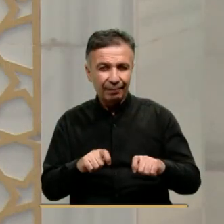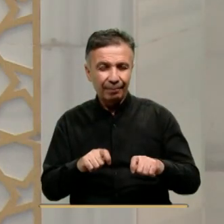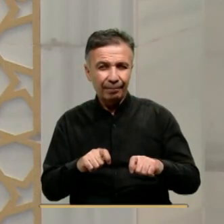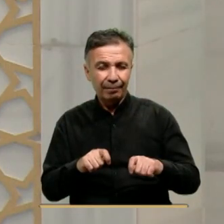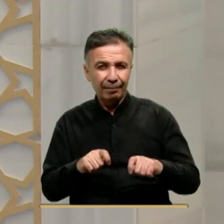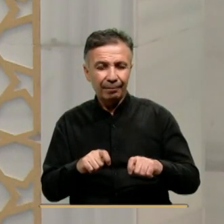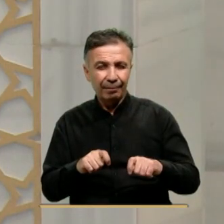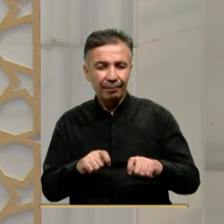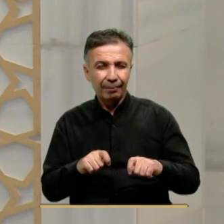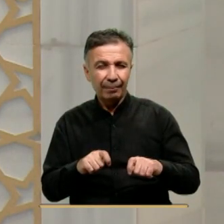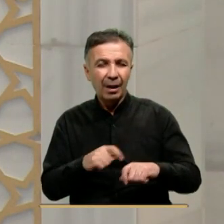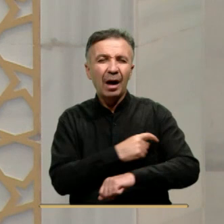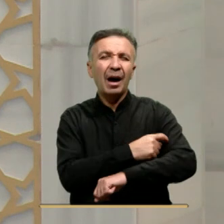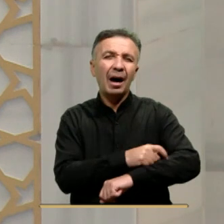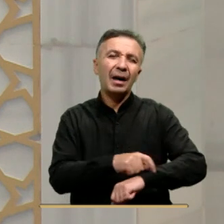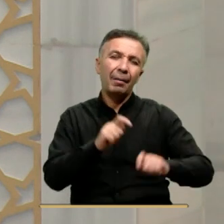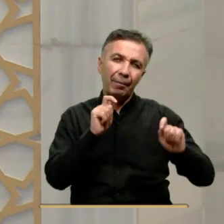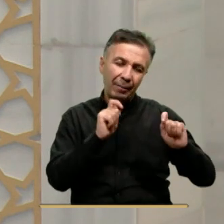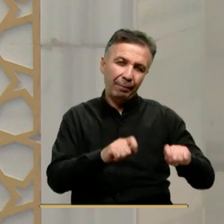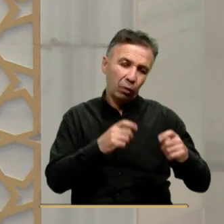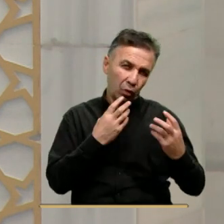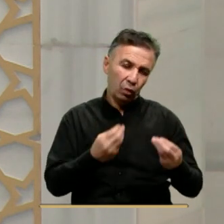dalarsa harama düşmüş